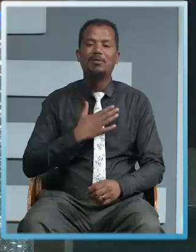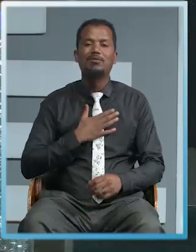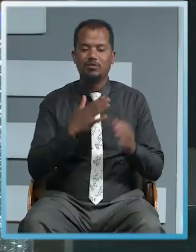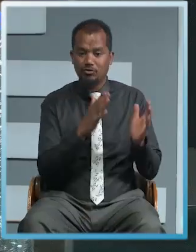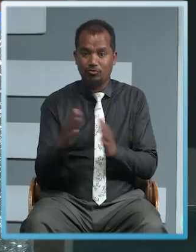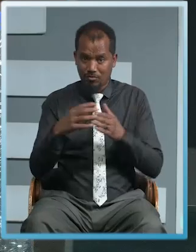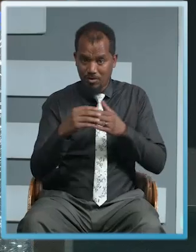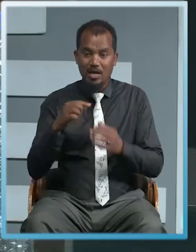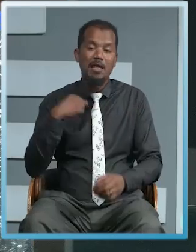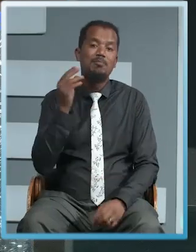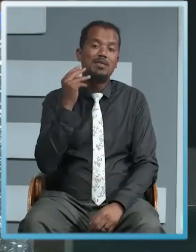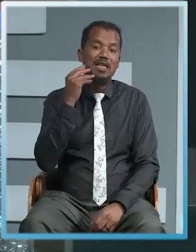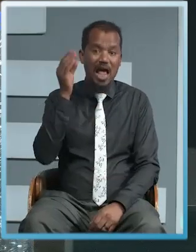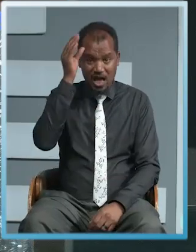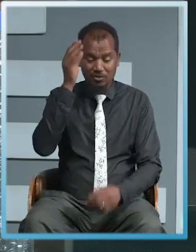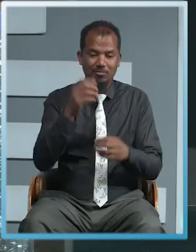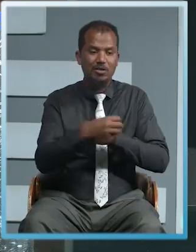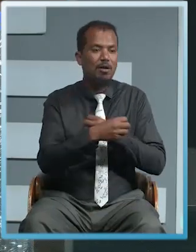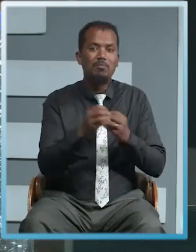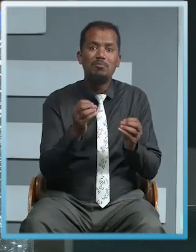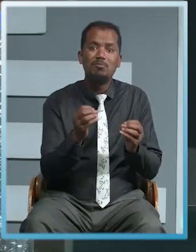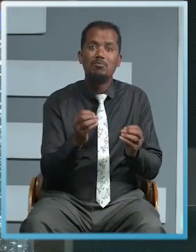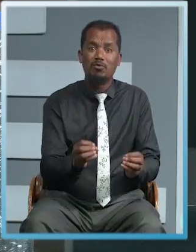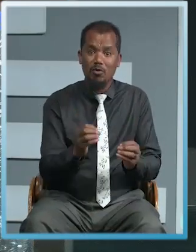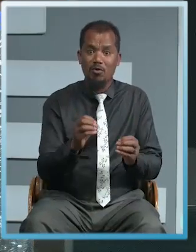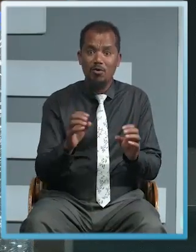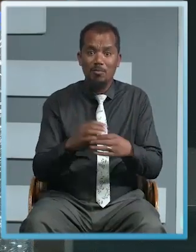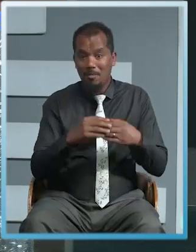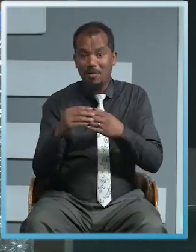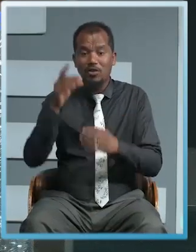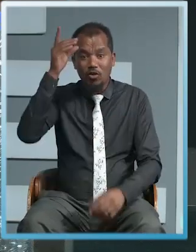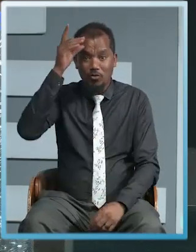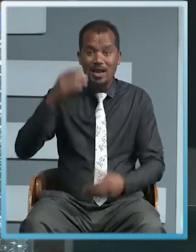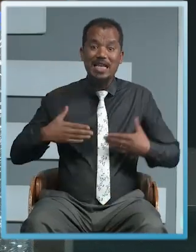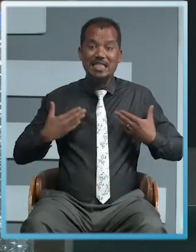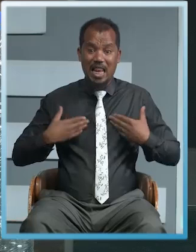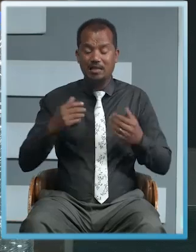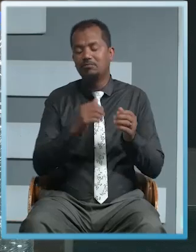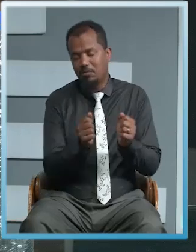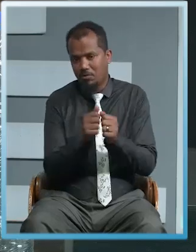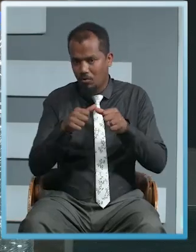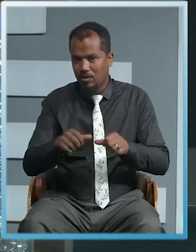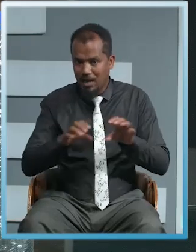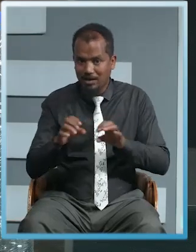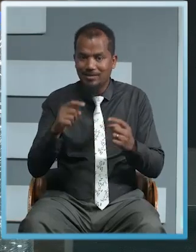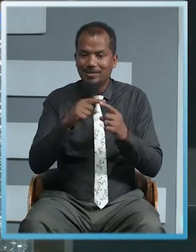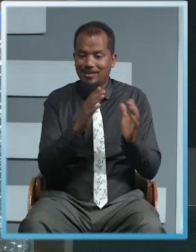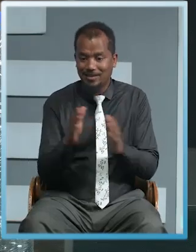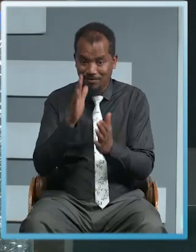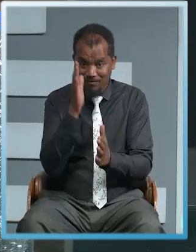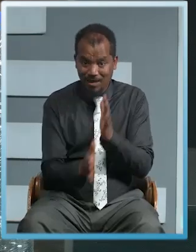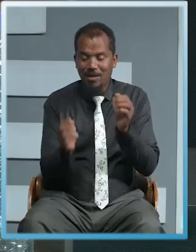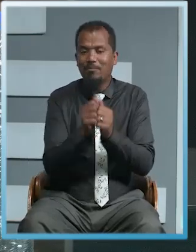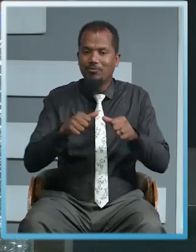ተመልካቾቻችን፣ ዝግጅቱን በመምራት እኔ ምስል ያሽም እንዲሁም የስቱዲዮ ፕሮዳክሽኑን በመምራት ኪሩቤል ደሳለኝ አብረናችሁ ቆይታ እናደርጋለን። እስከ ዝግጅታችን ፍጻሜ